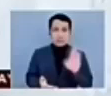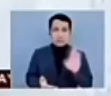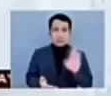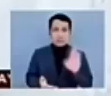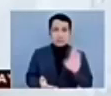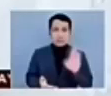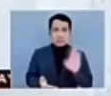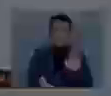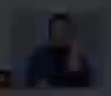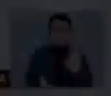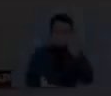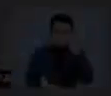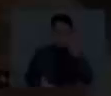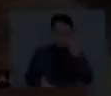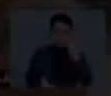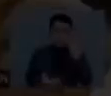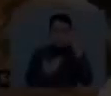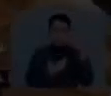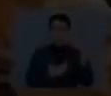What the hell?